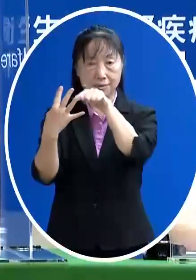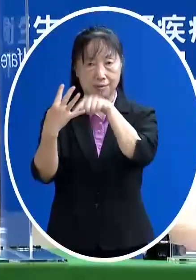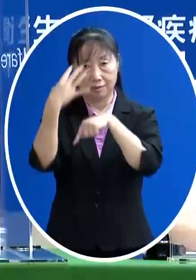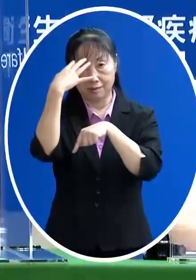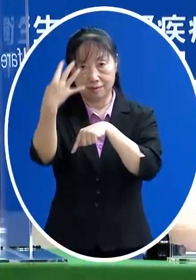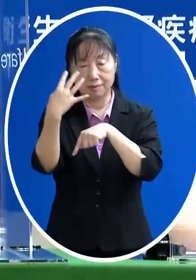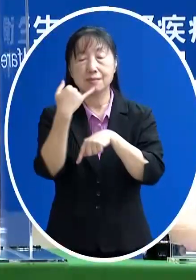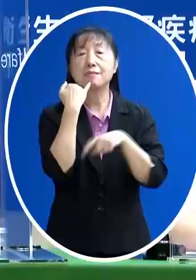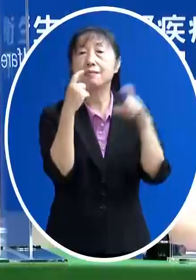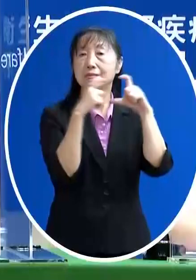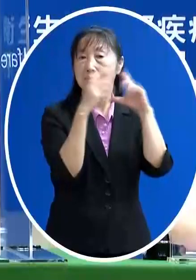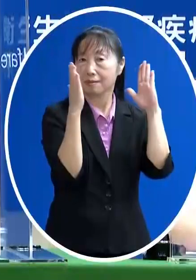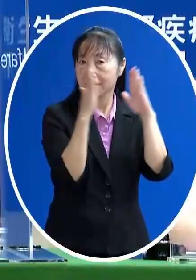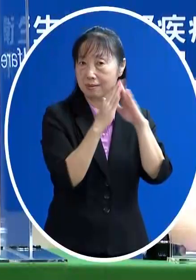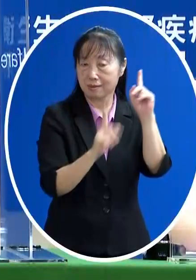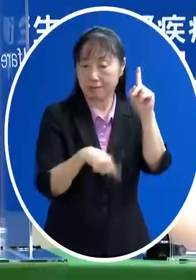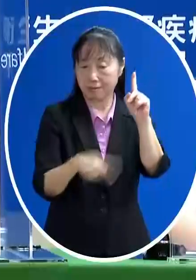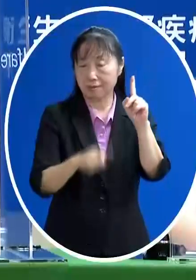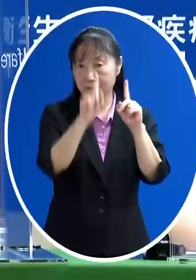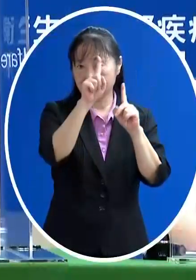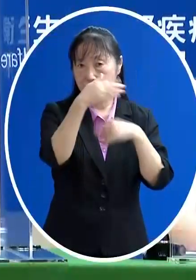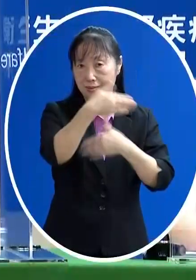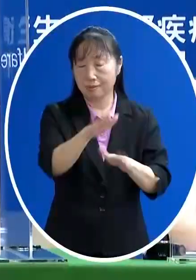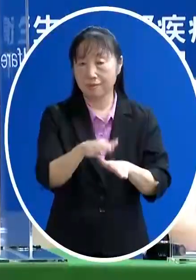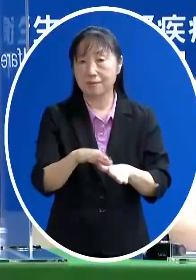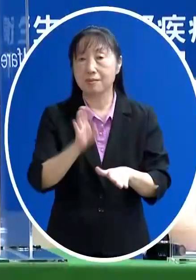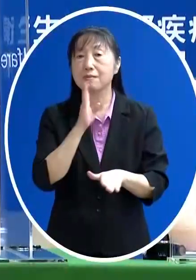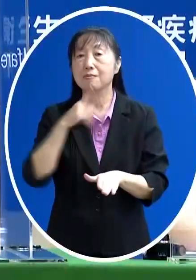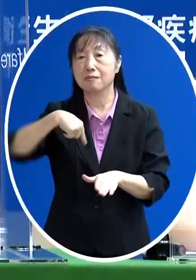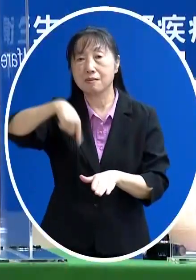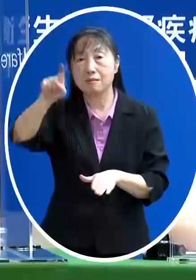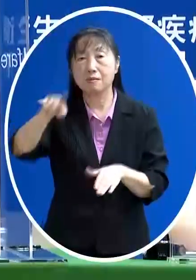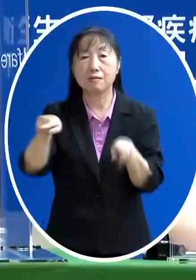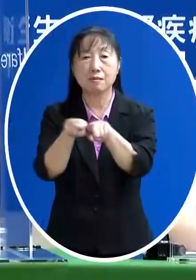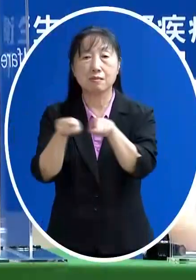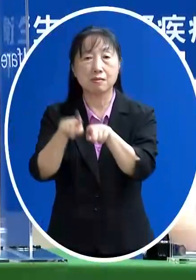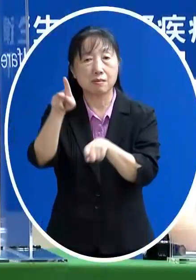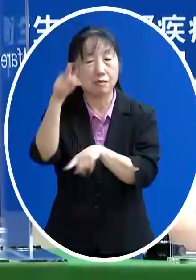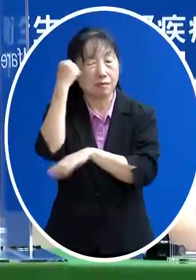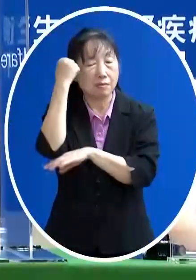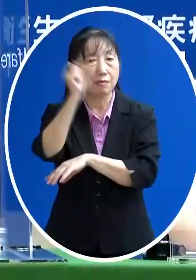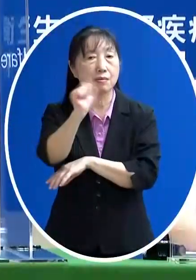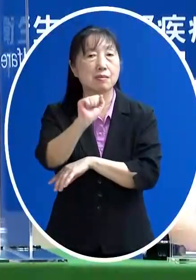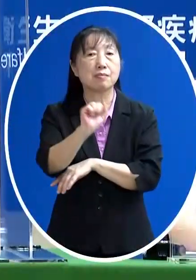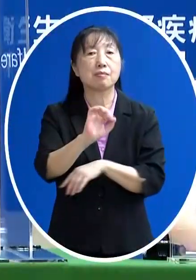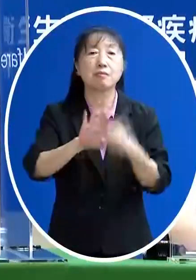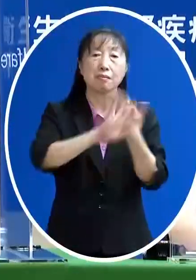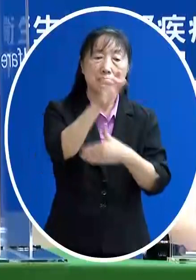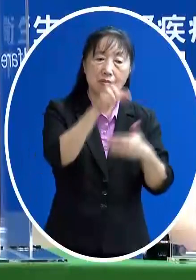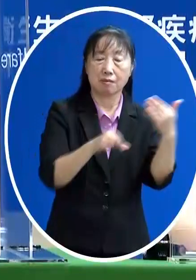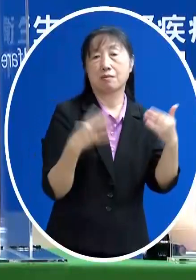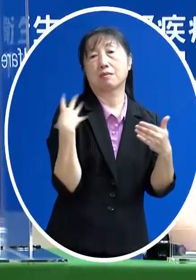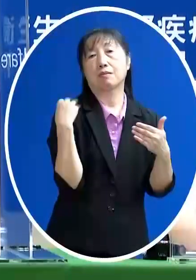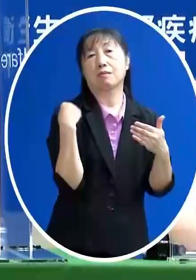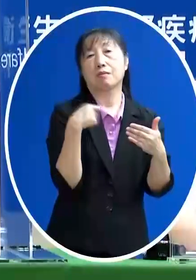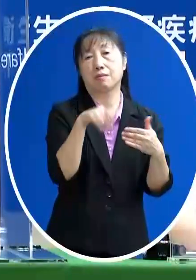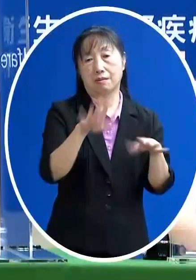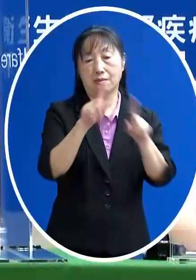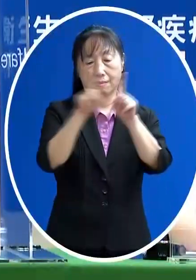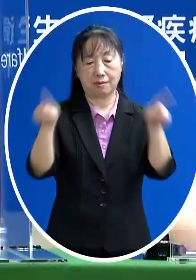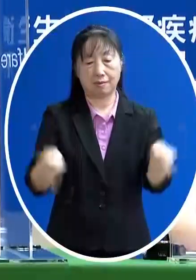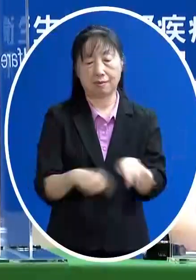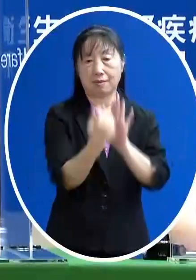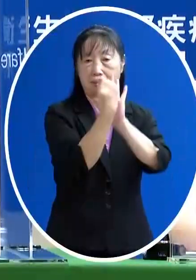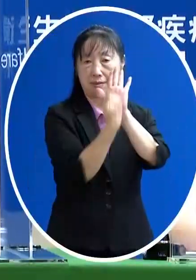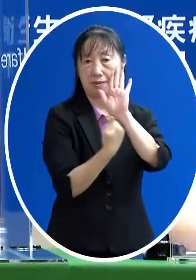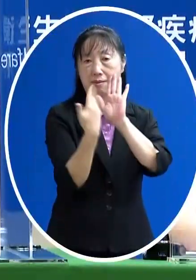4天可以返家1人1室哦，不可以入住一般旅宿。那其他的规则是都一样的哈，这边有列出来